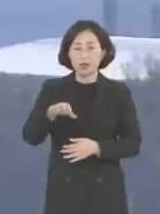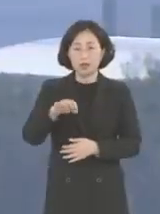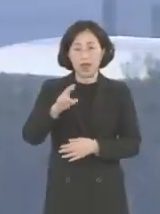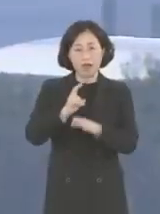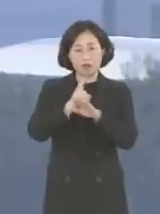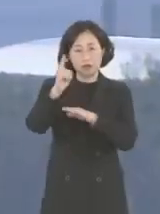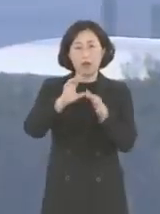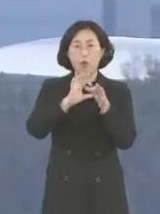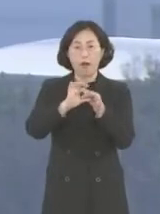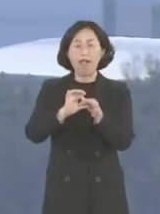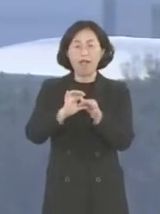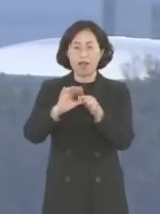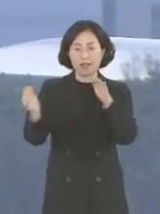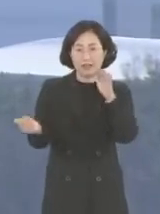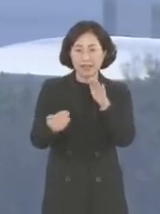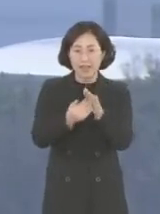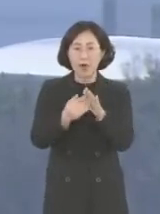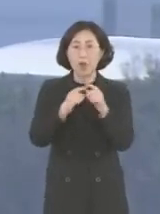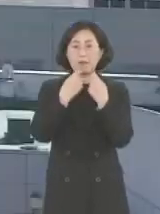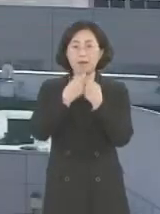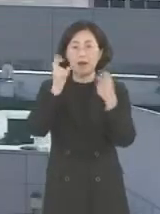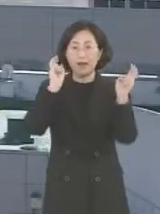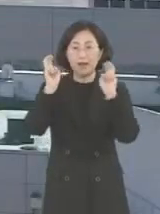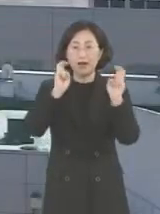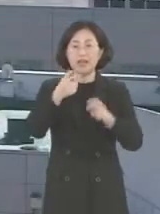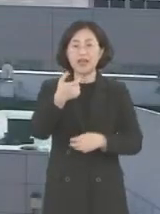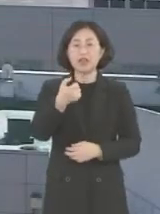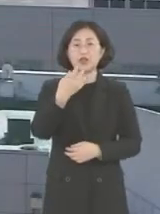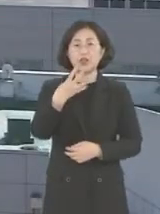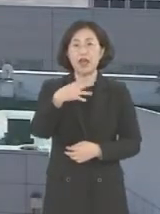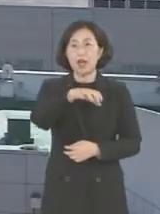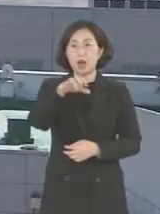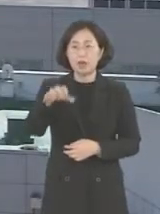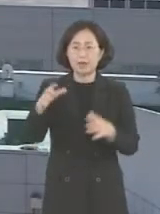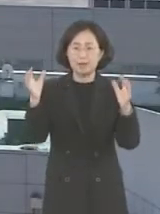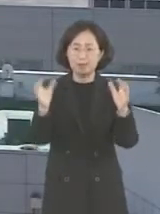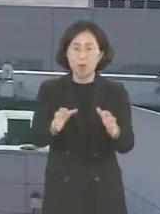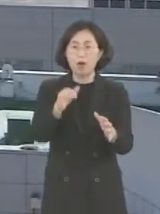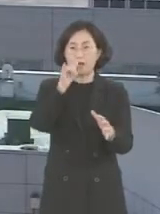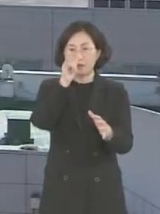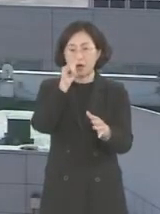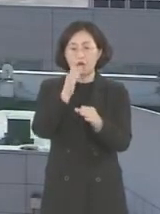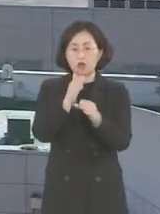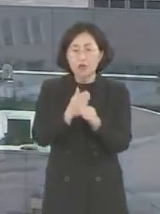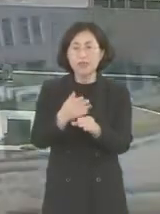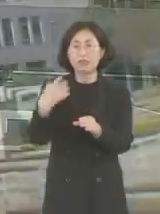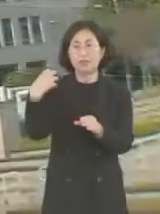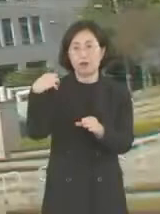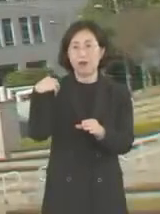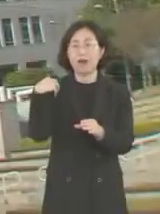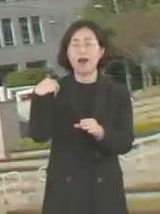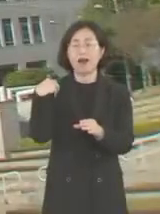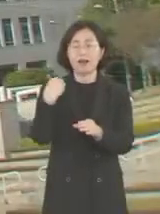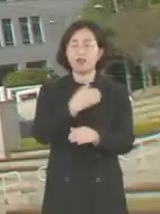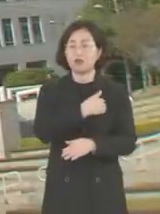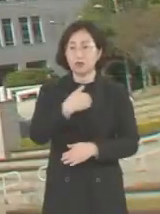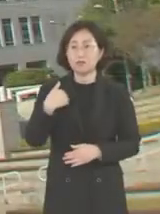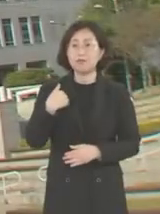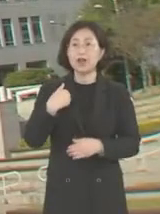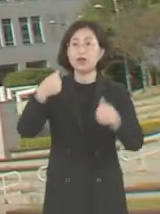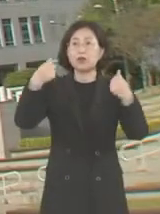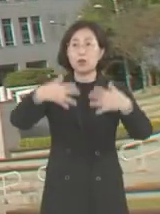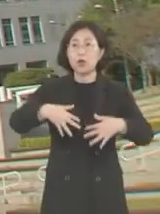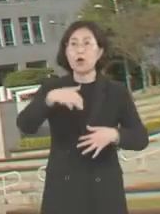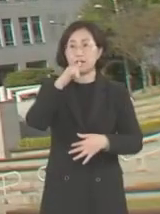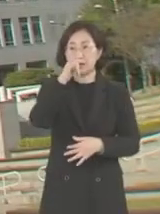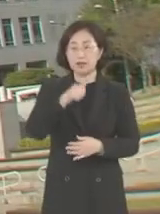관련 최고 수준의 민간 기업도 64곳이 모여 있어 핵심 역할을 수행하기 위한 조건은 충분합니다. 대전시는